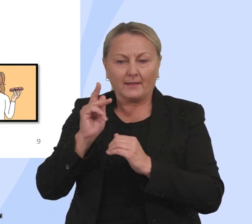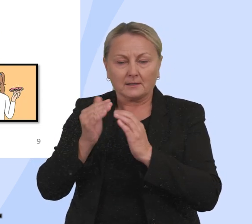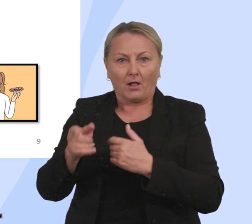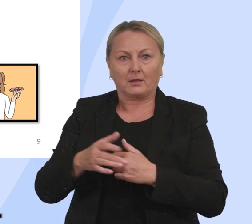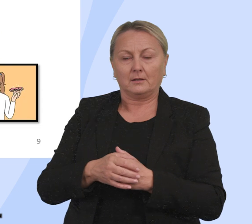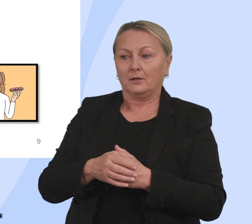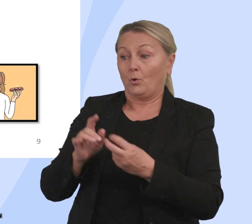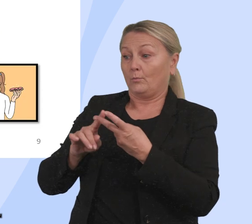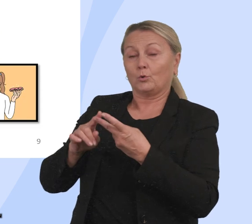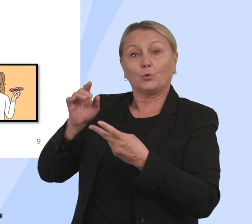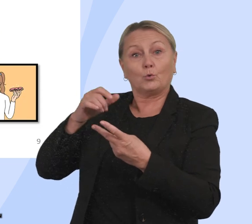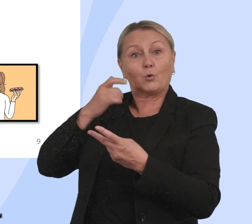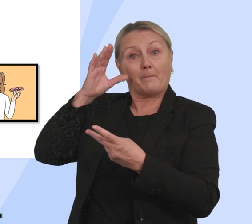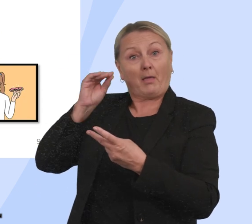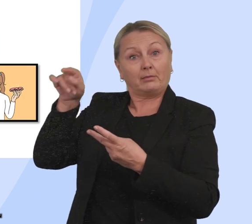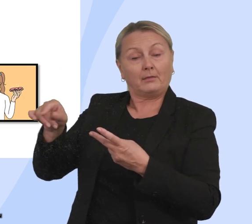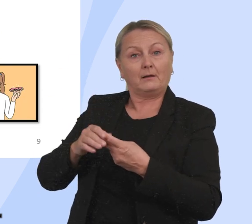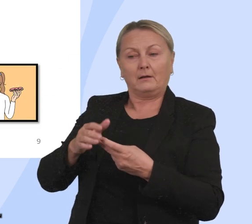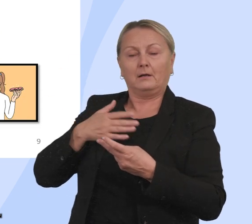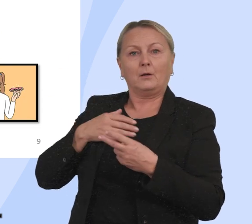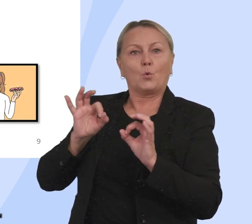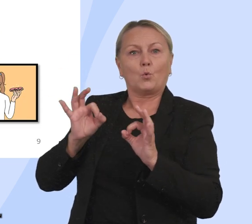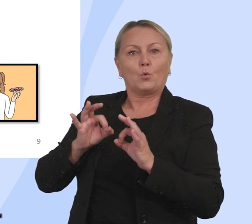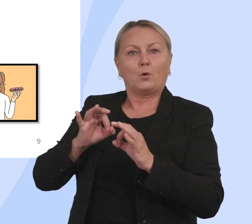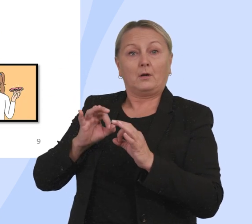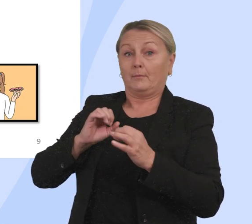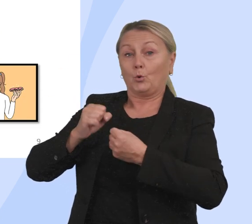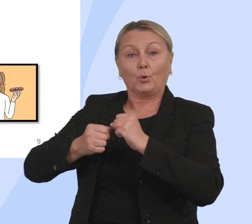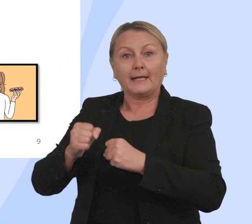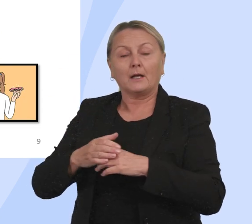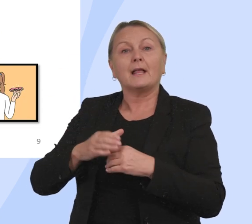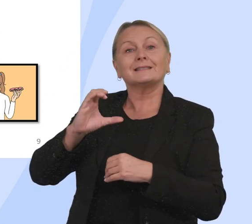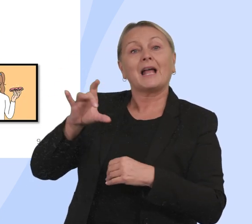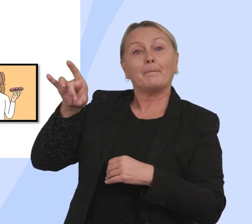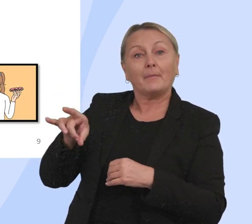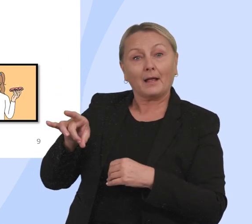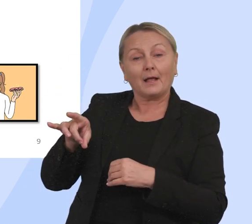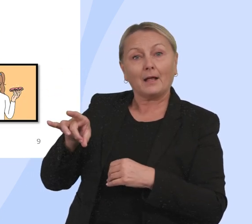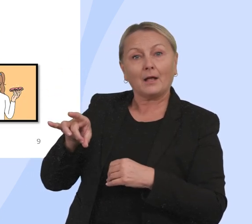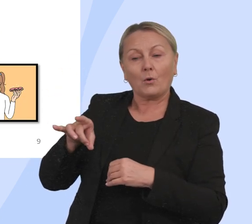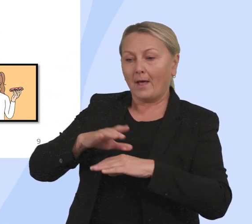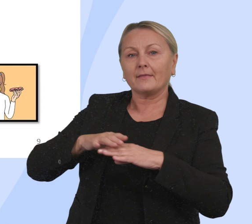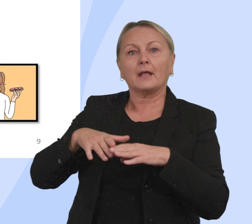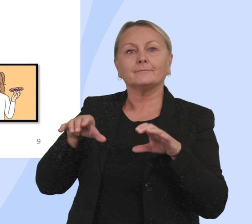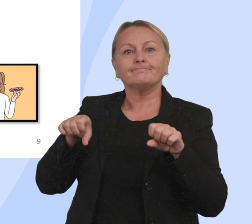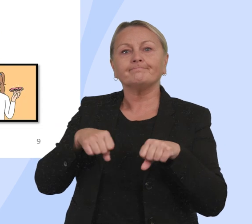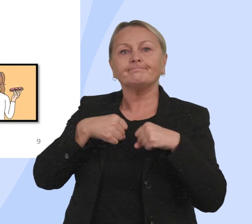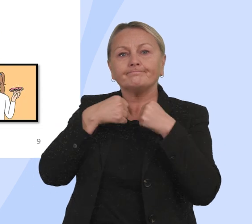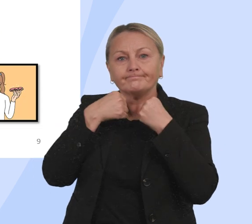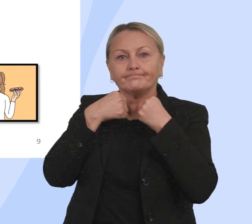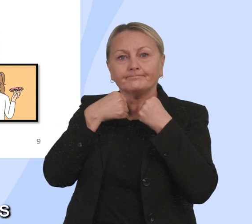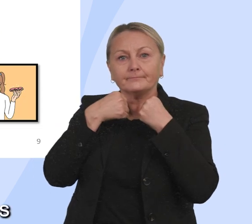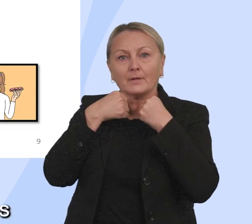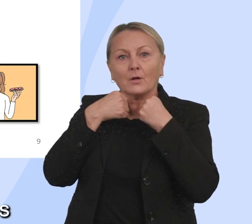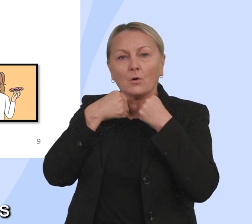motorik til det. Han havde CP og havde hænderne krøllet sådan helt op om hagen, og altså ikke nede